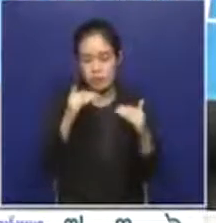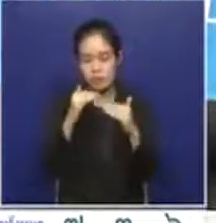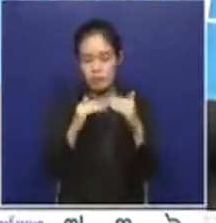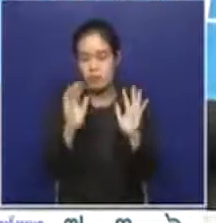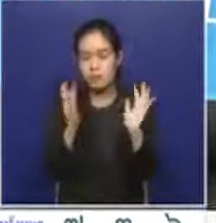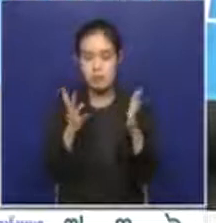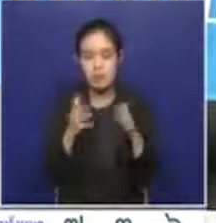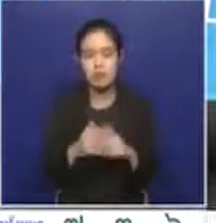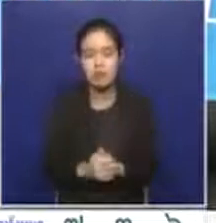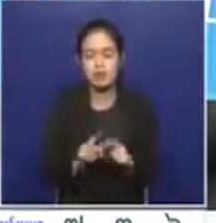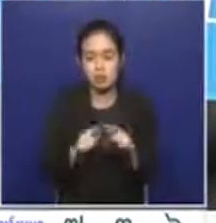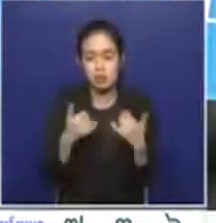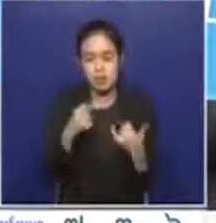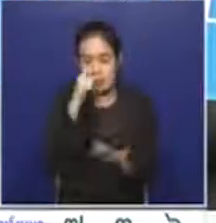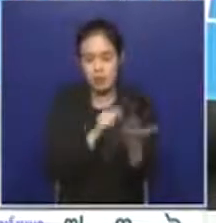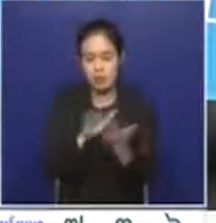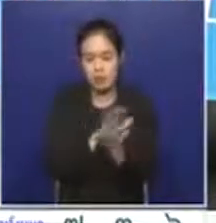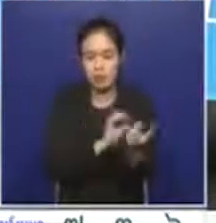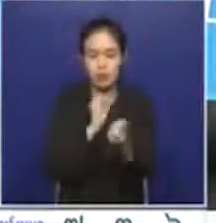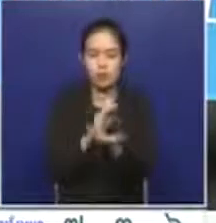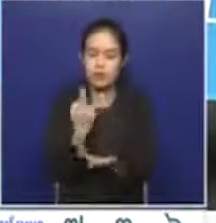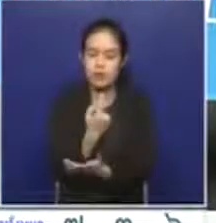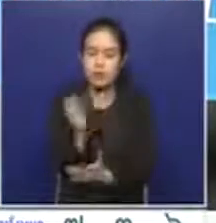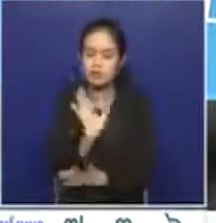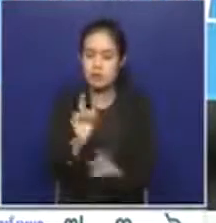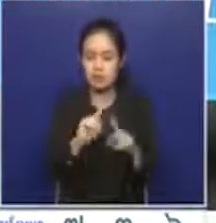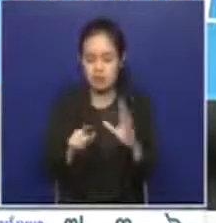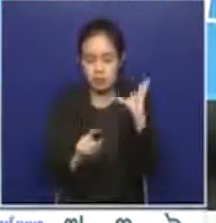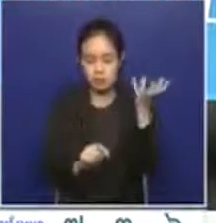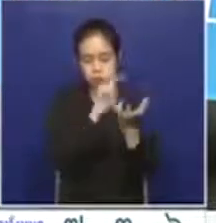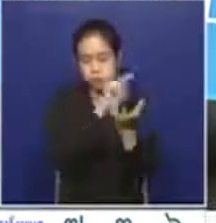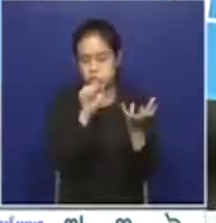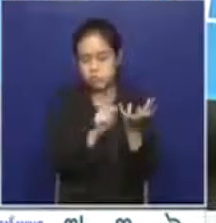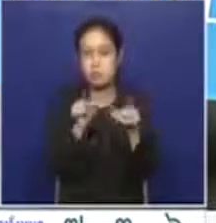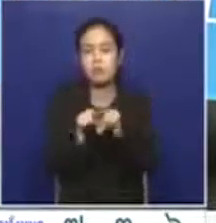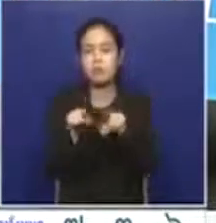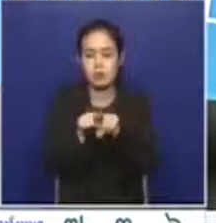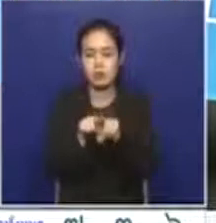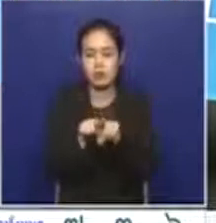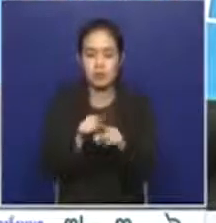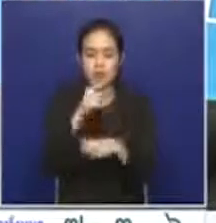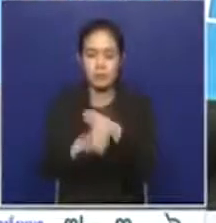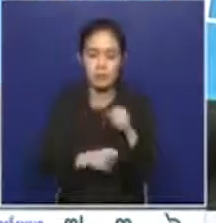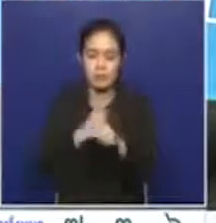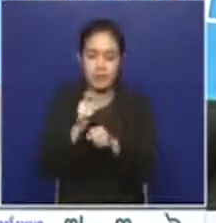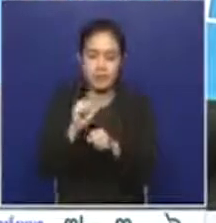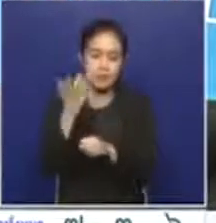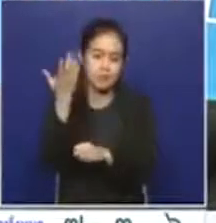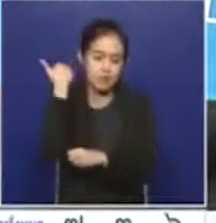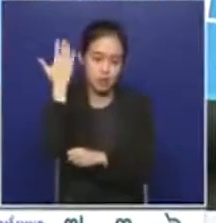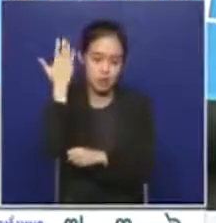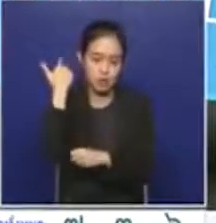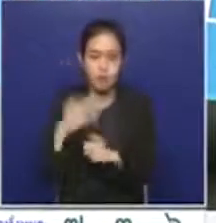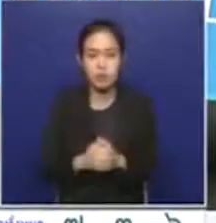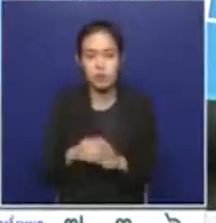ความเหลื่อมล้ำและความไม่เป็นธรรมในสังคมและไม่ใช่ประเทศไทยเท่านั้นครับที่กำลังเผชิญปัญหานี้ทั่วโลกก็กำลังเผชิญอยู่